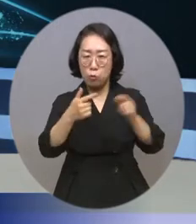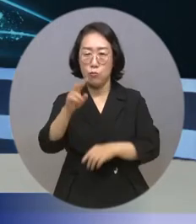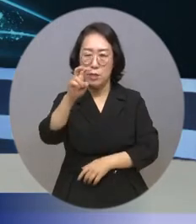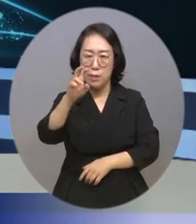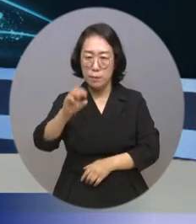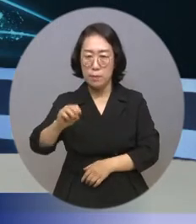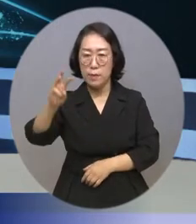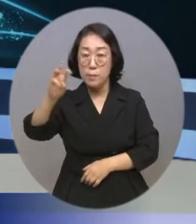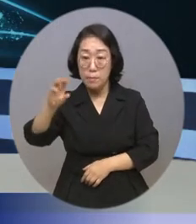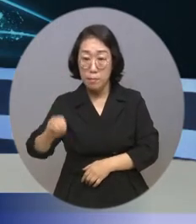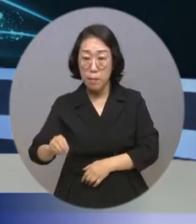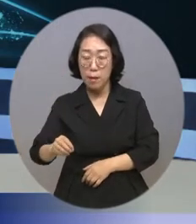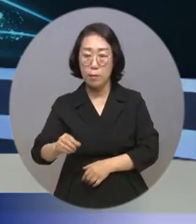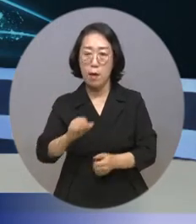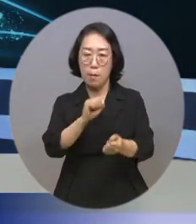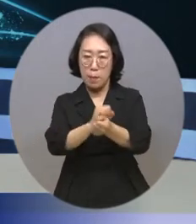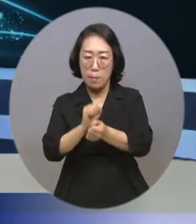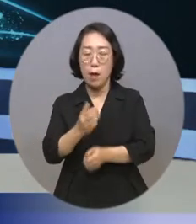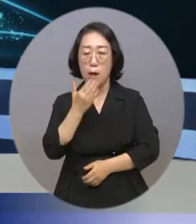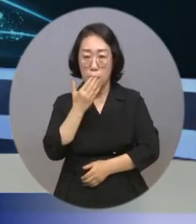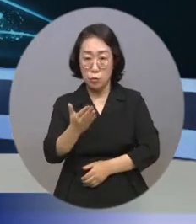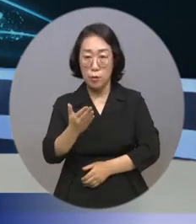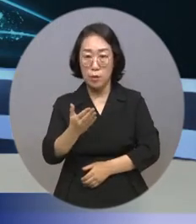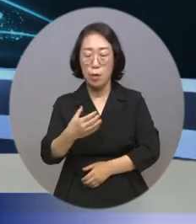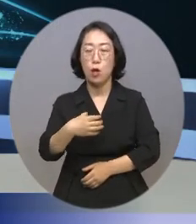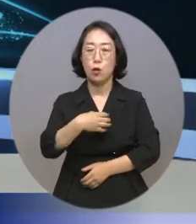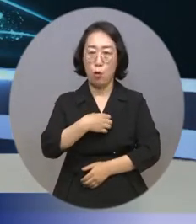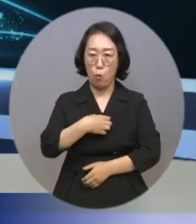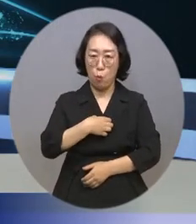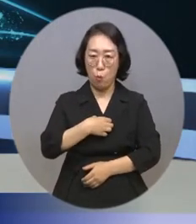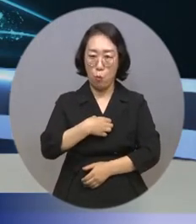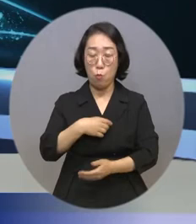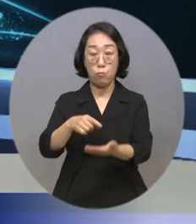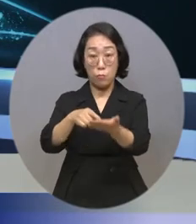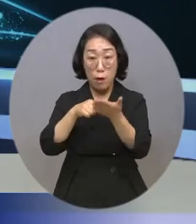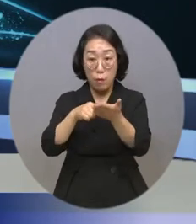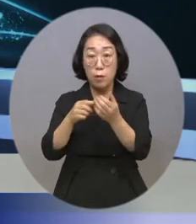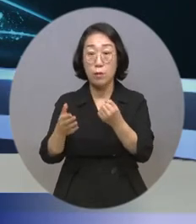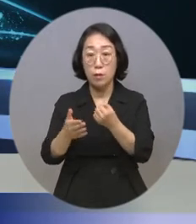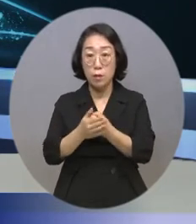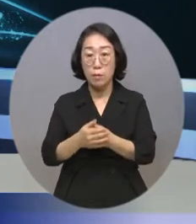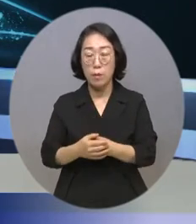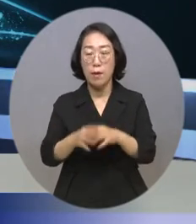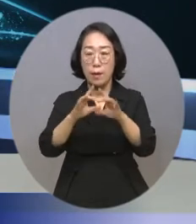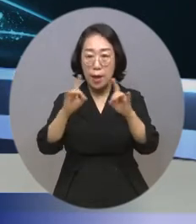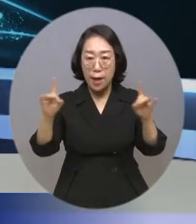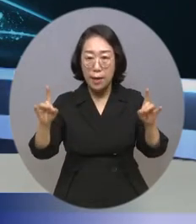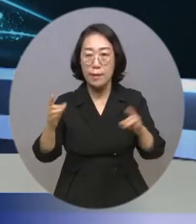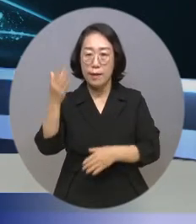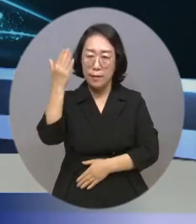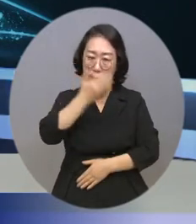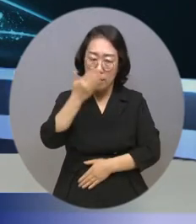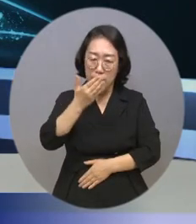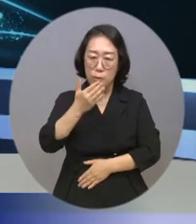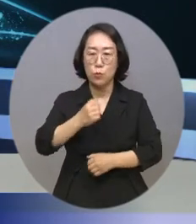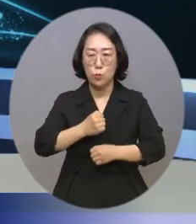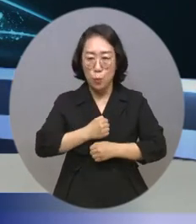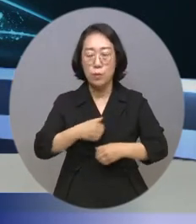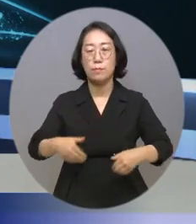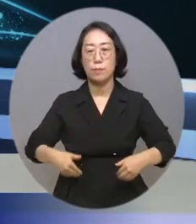30만 명의 확진자가 나올 수 있다는 경고의 목소리도 있는 만큼 각별한 개인 방역 수칙 준수가